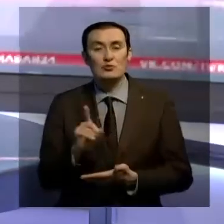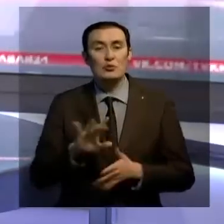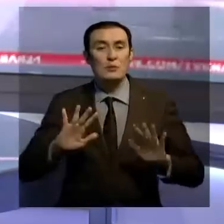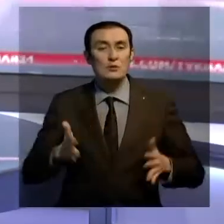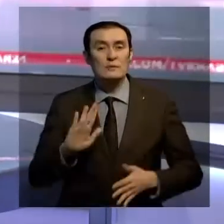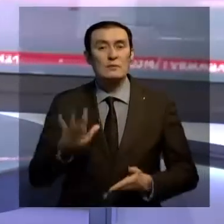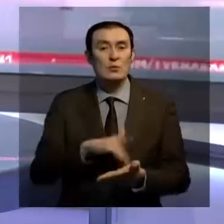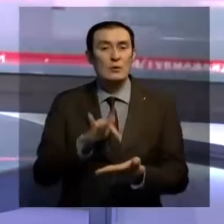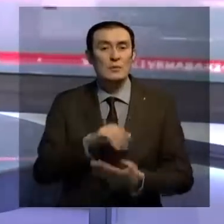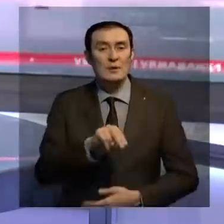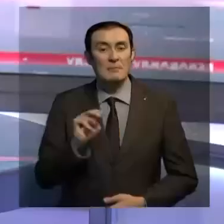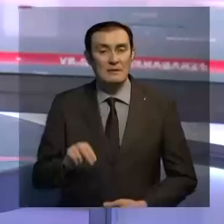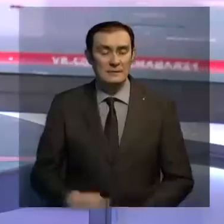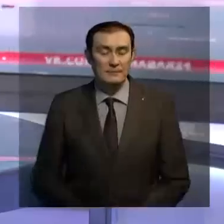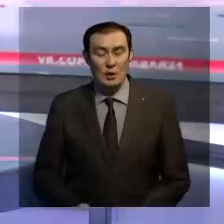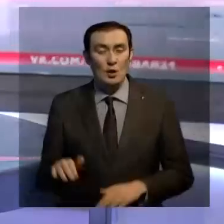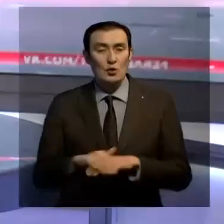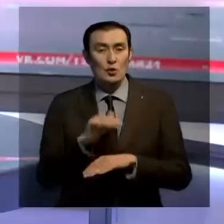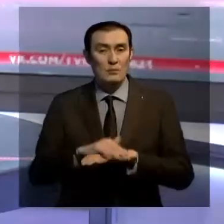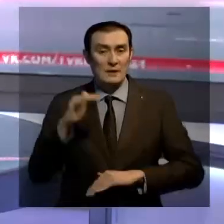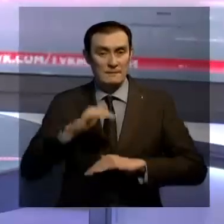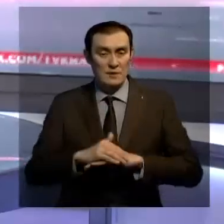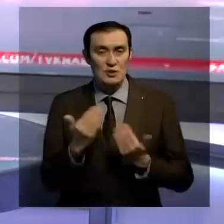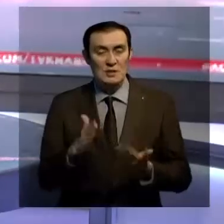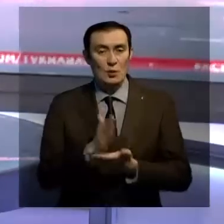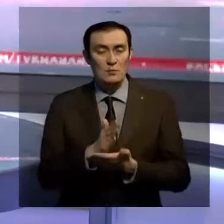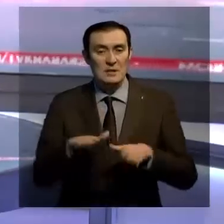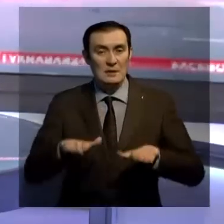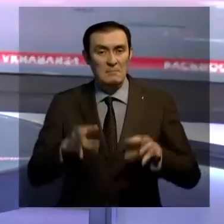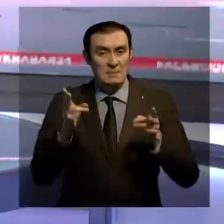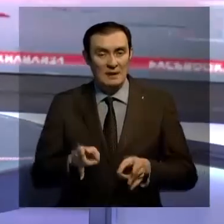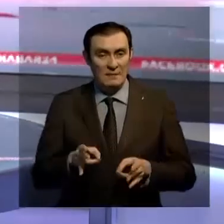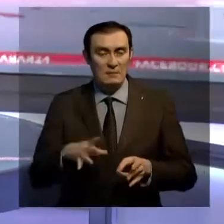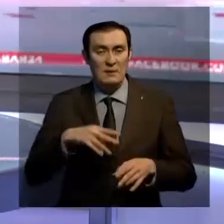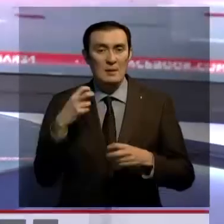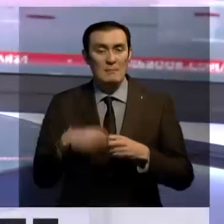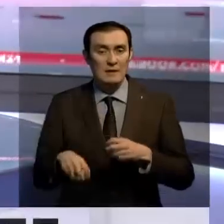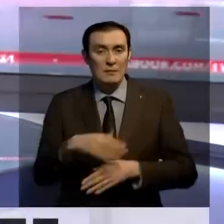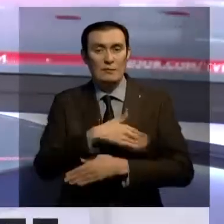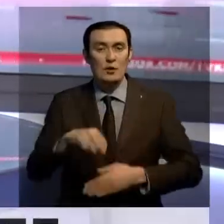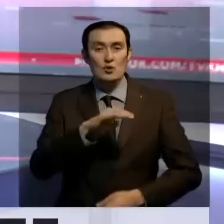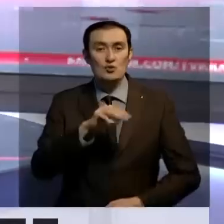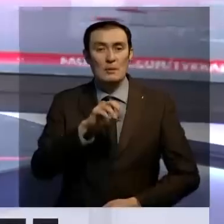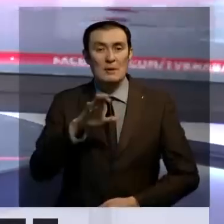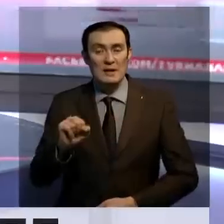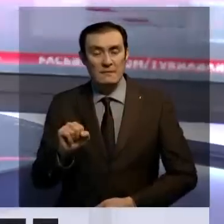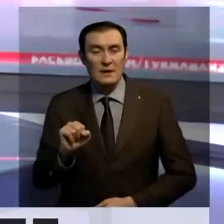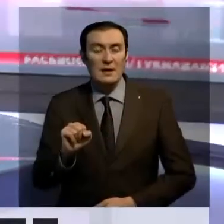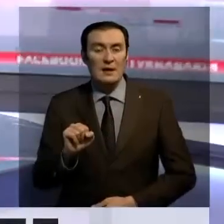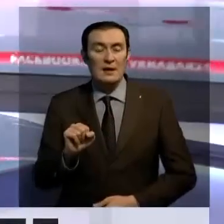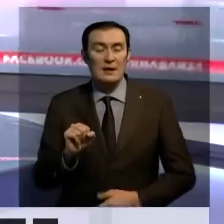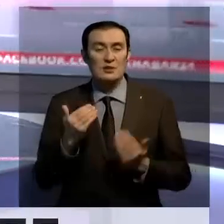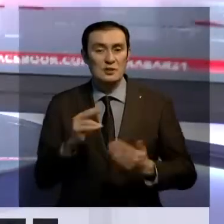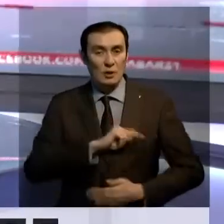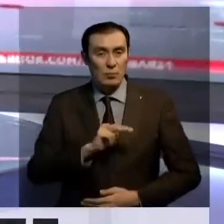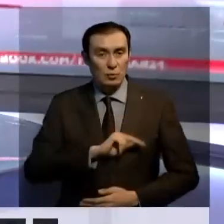городе? Добрый вечер. Мы сейчас находимся на месте аварии. Порыв произошел по улице Жумабаева. Примерно к концу рабочего дня сейчас